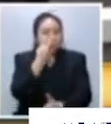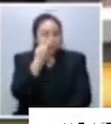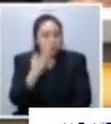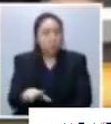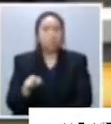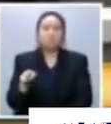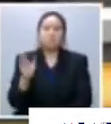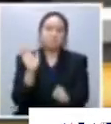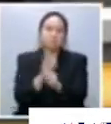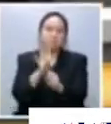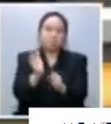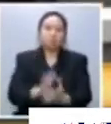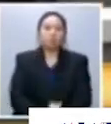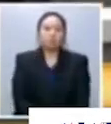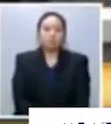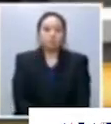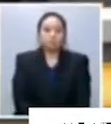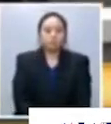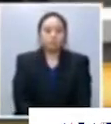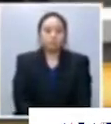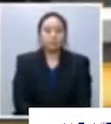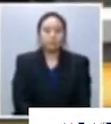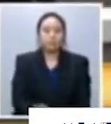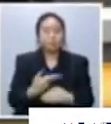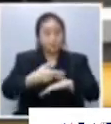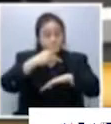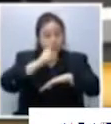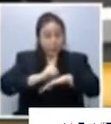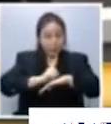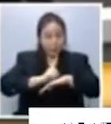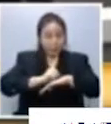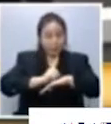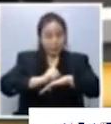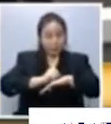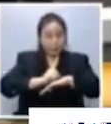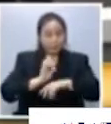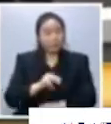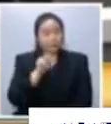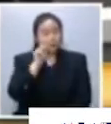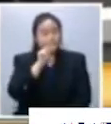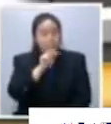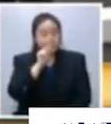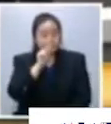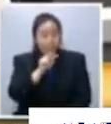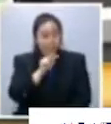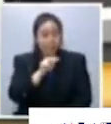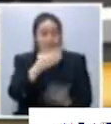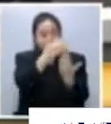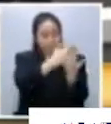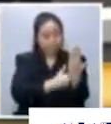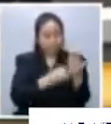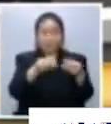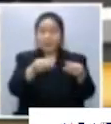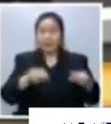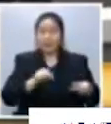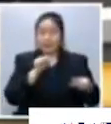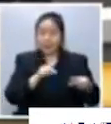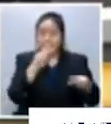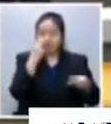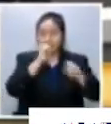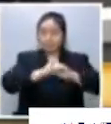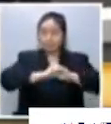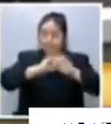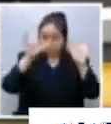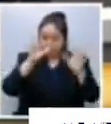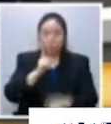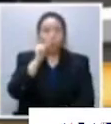ครับท่านประธานอนุข้อสังเกตนะครับที่เขียนข้อสังเกตไว้ในรายงานนี้เขียนชัดครับว่าต้องไปจัด